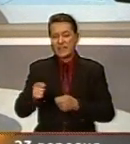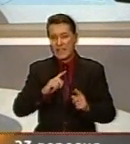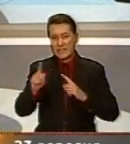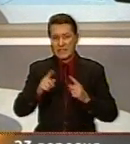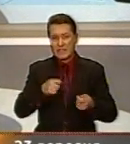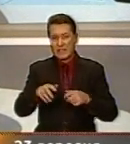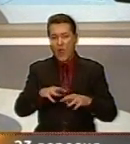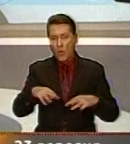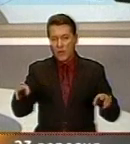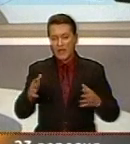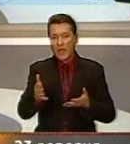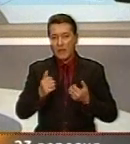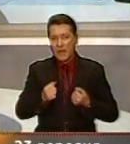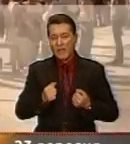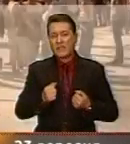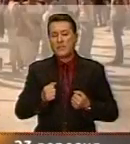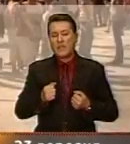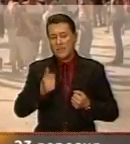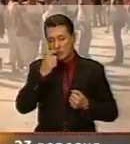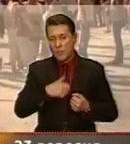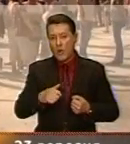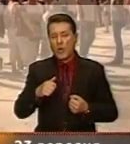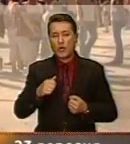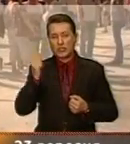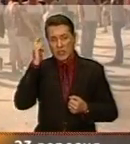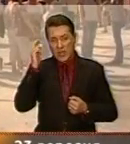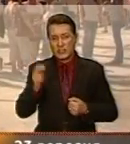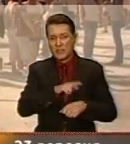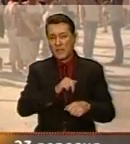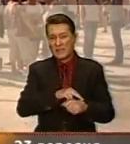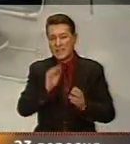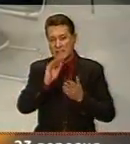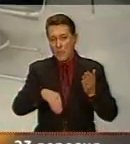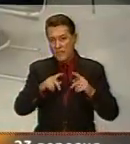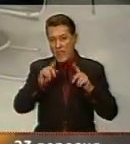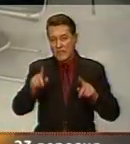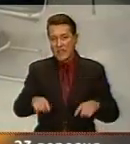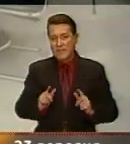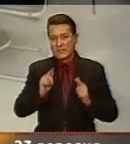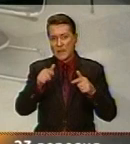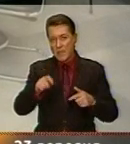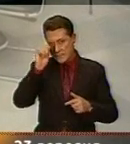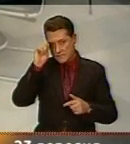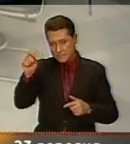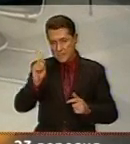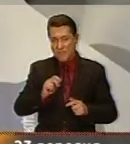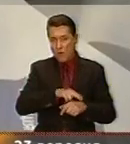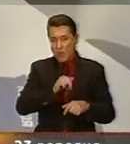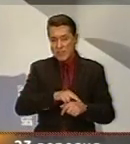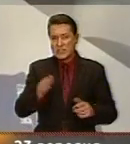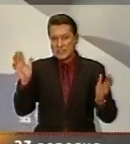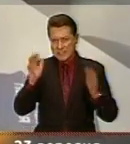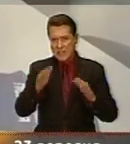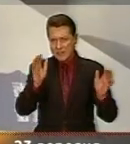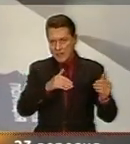прихопив із собою і столичних поліціянтів. Заповнювати анкети та вступати до лав чорних кашкетів закликали всі гуртом. Умовляти